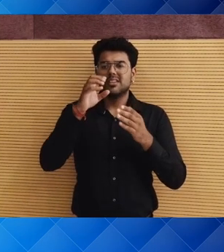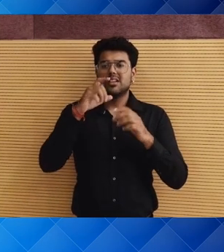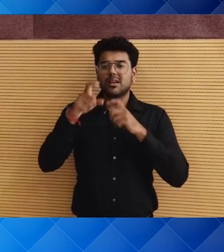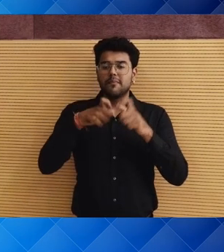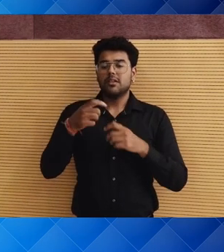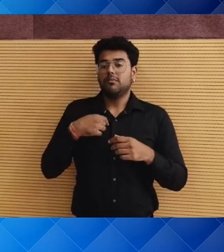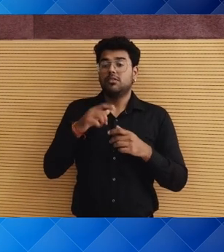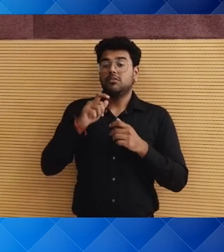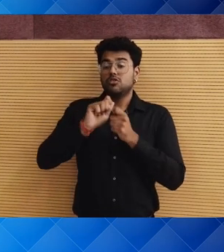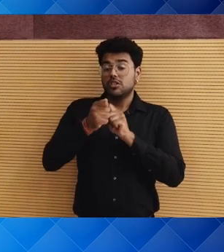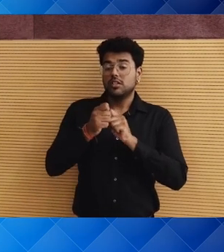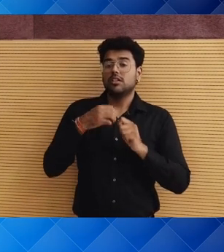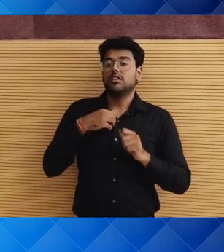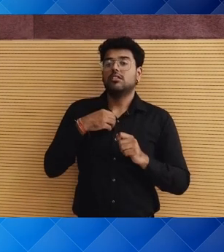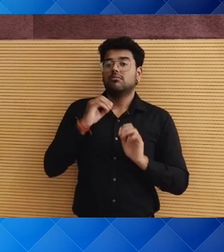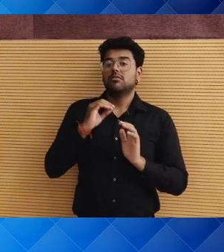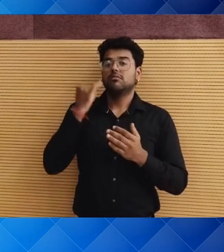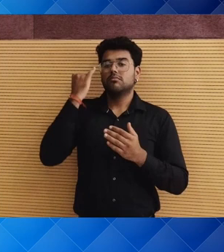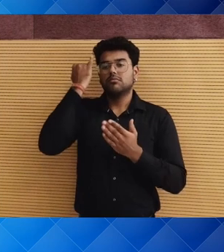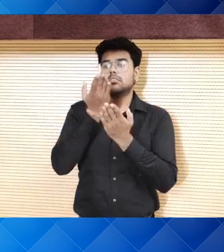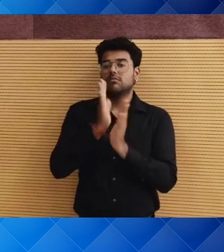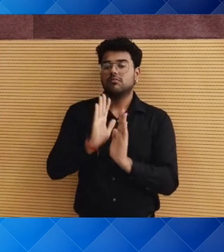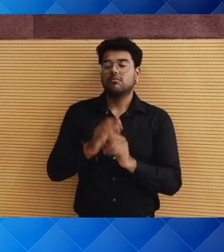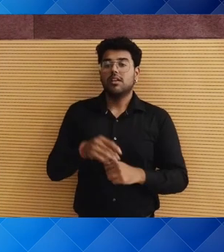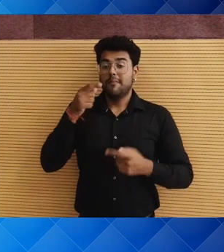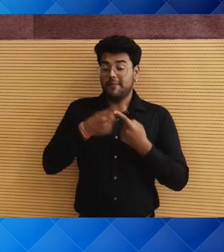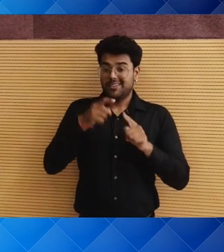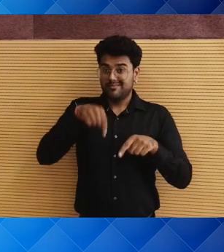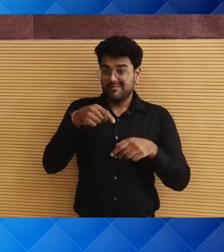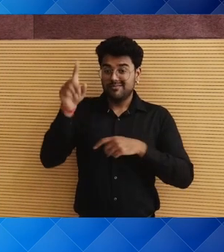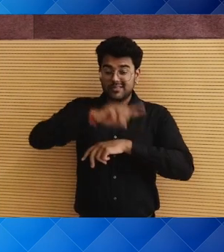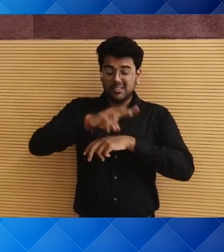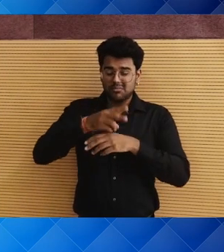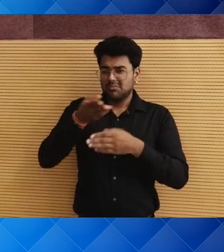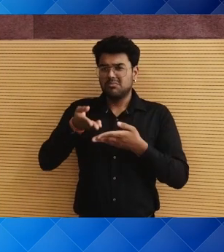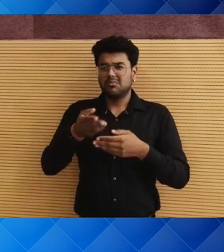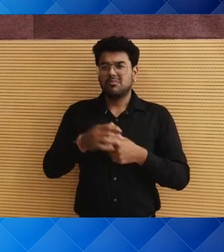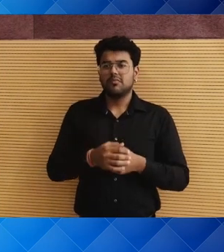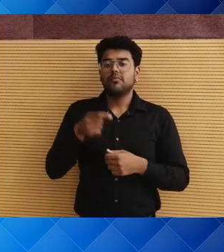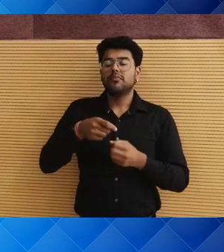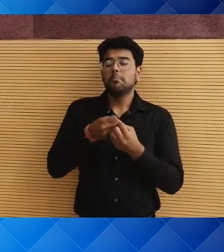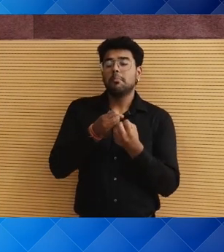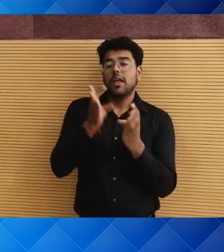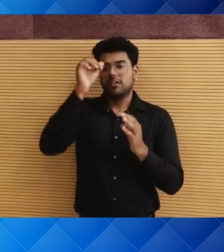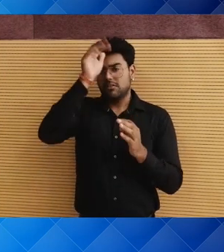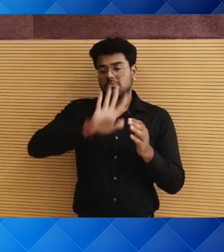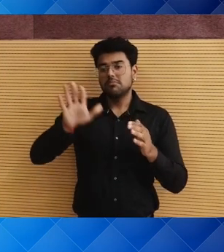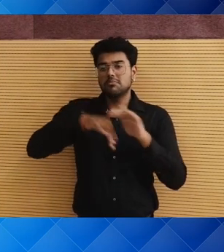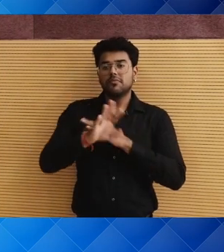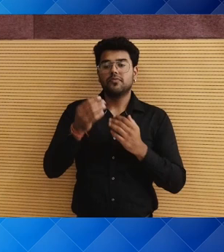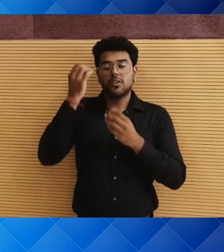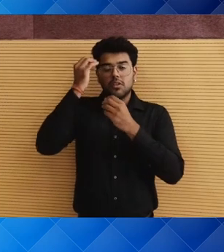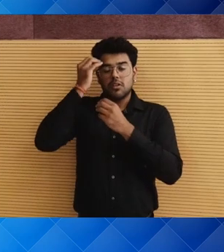की सुझाव देता हूं। लेकिन इन दिनों में देश की बहुत सारे